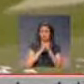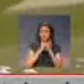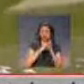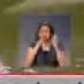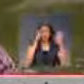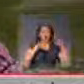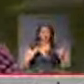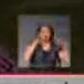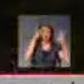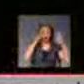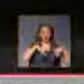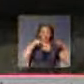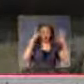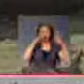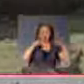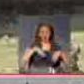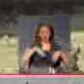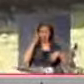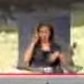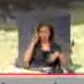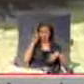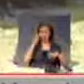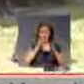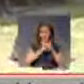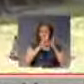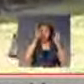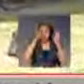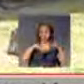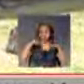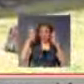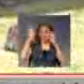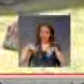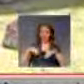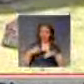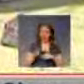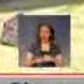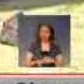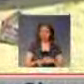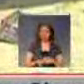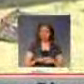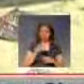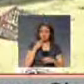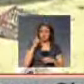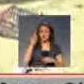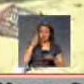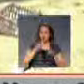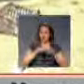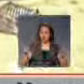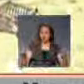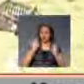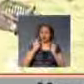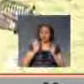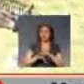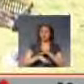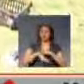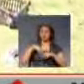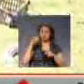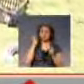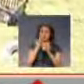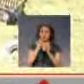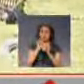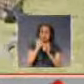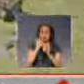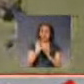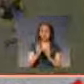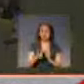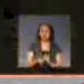بالانهيار، وقربوا من المنزل ده لسه واقع من أسبوعين. أنا عاوز أعرف إيه اللي معطل الصرف الصحي، علما بأن لما رحنا جهاز التنفيذ لمشروعات